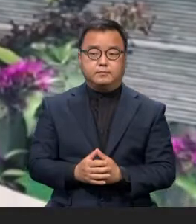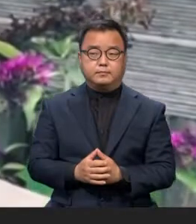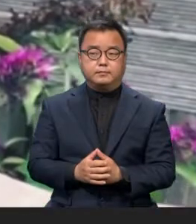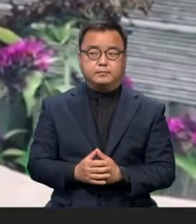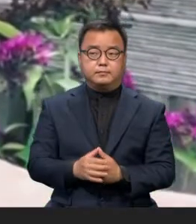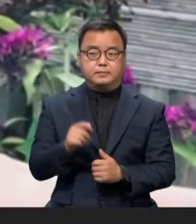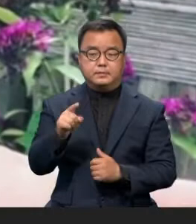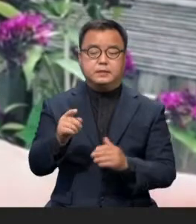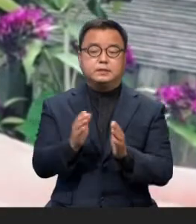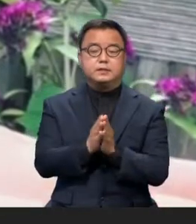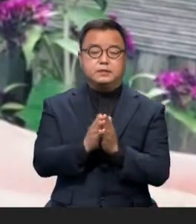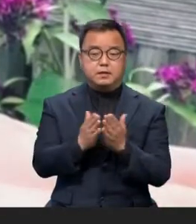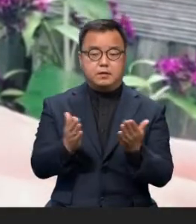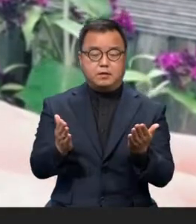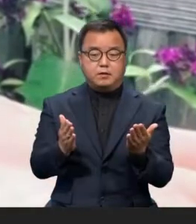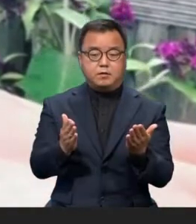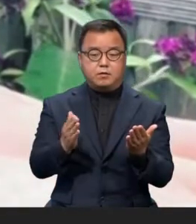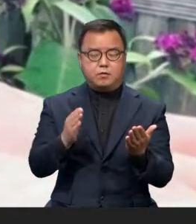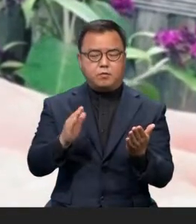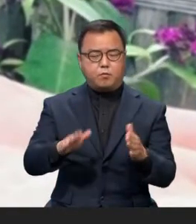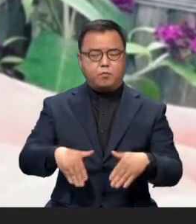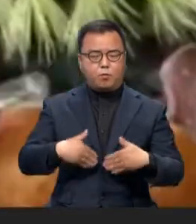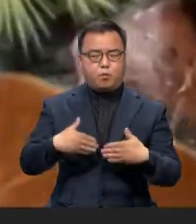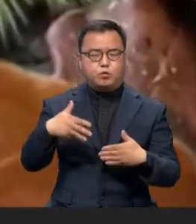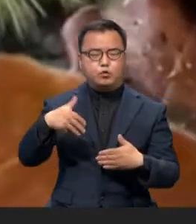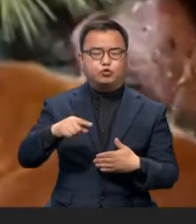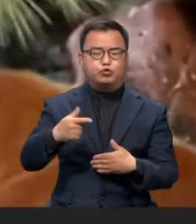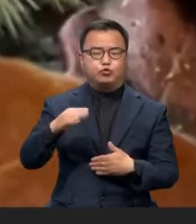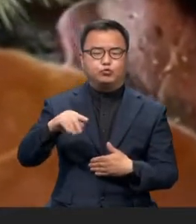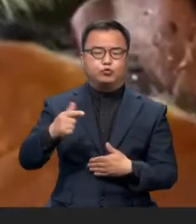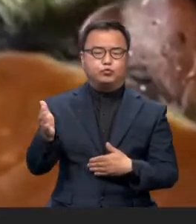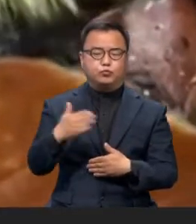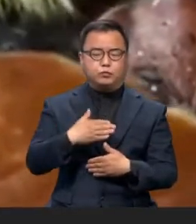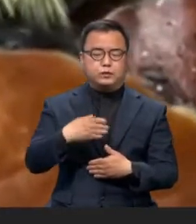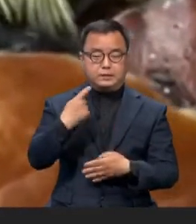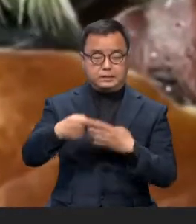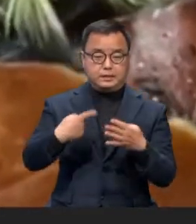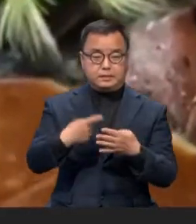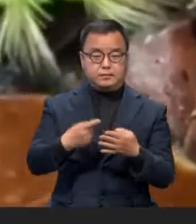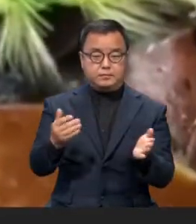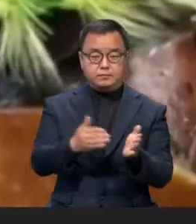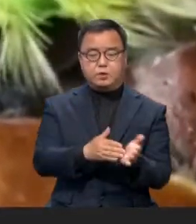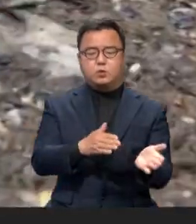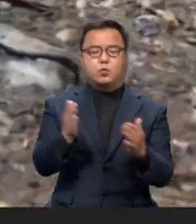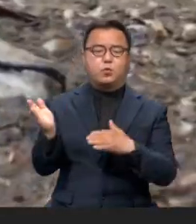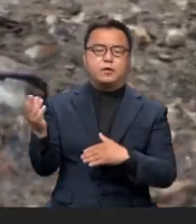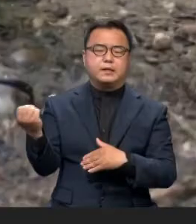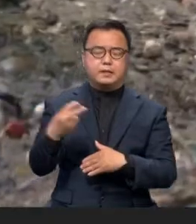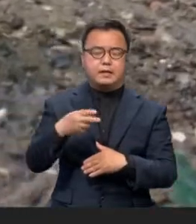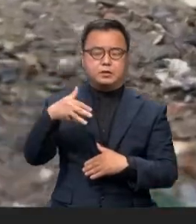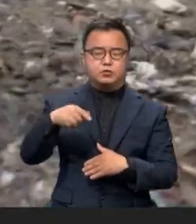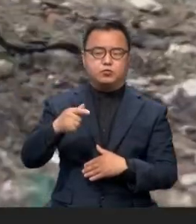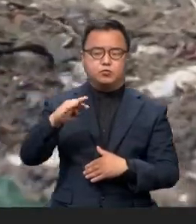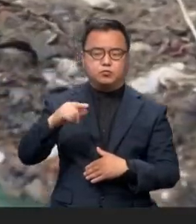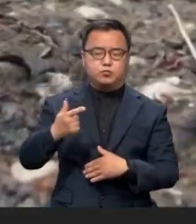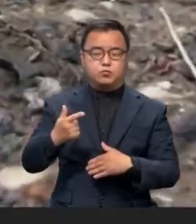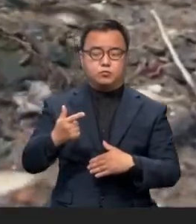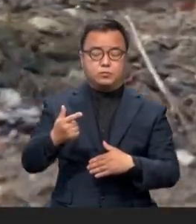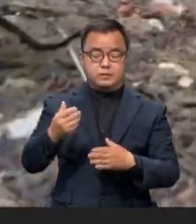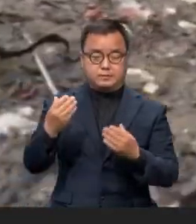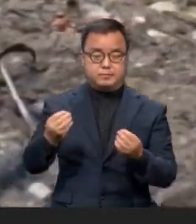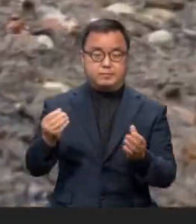이 책은 봄이 시작하는 춘분부터 사계절을 돌아 다시 춘분에서 끝나는데요. 대륙 검은 짓박이부터